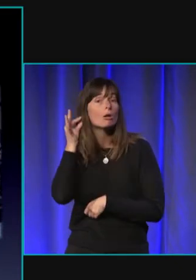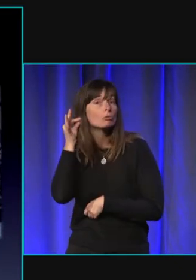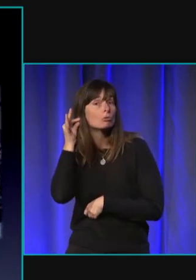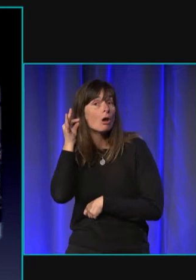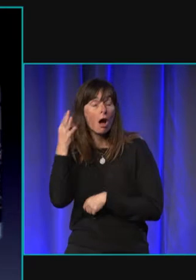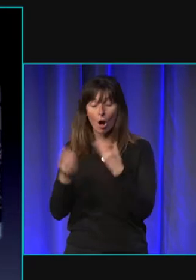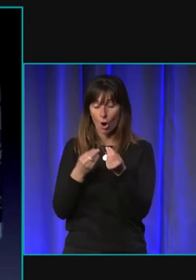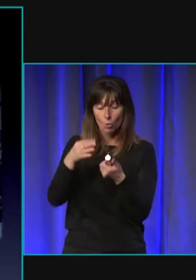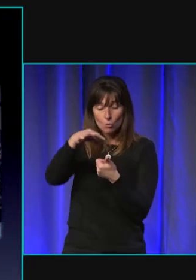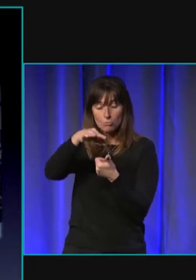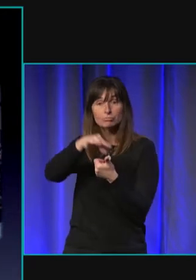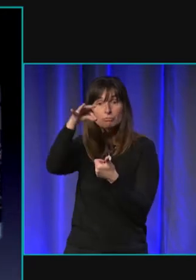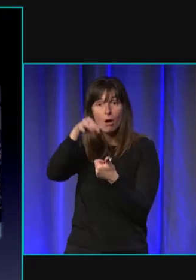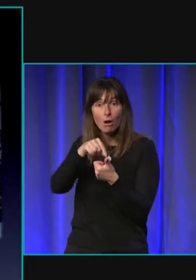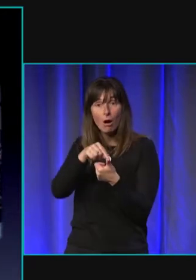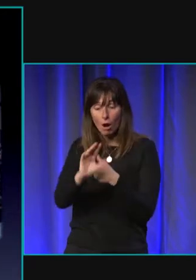aussi